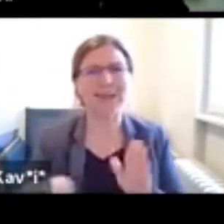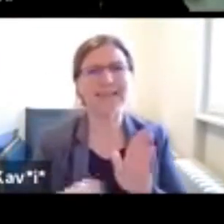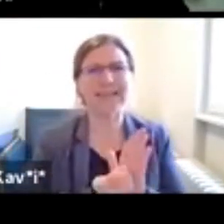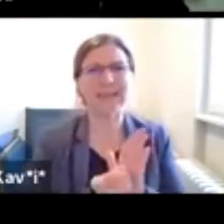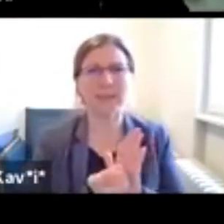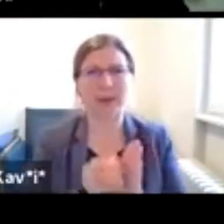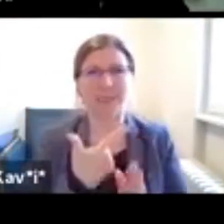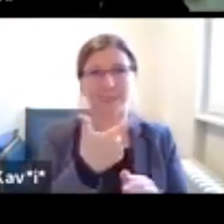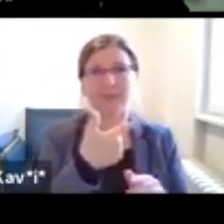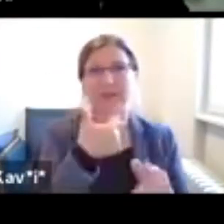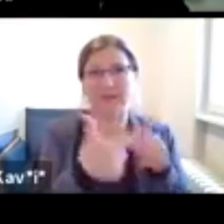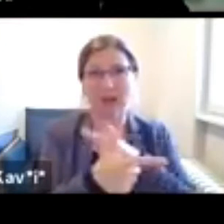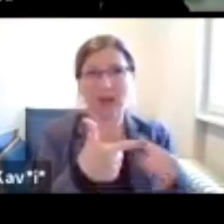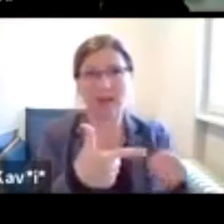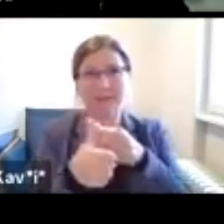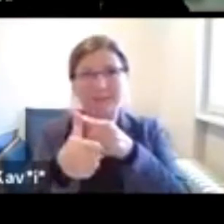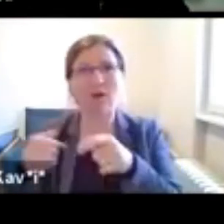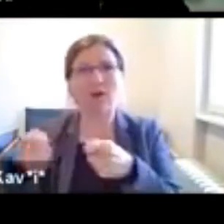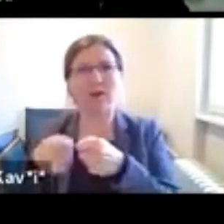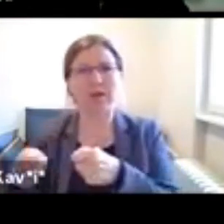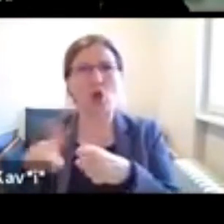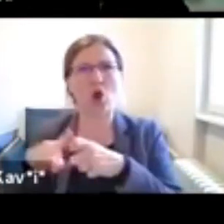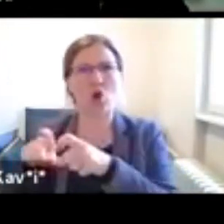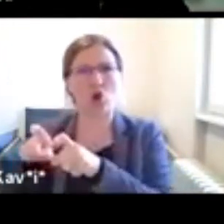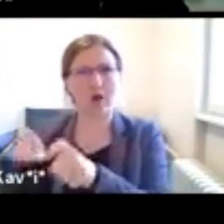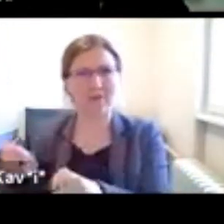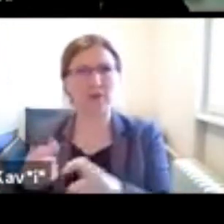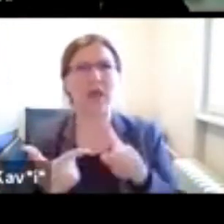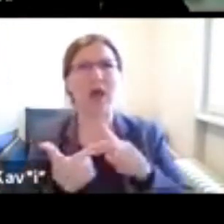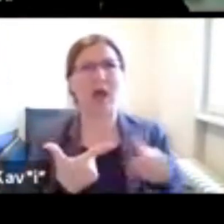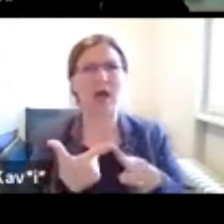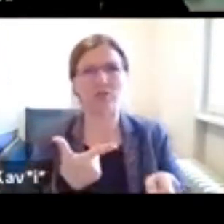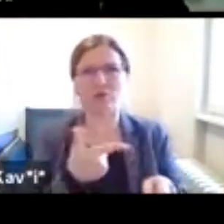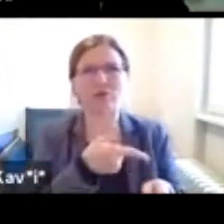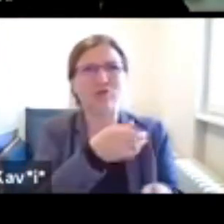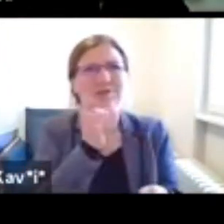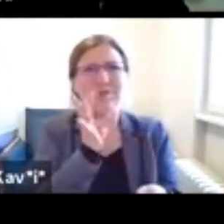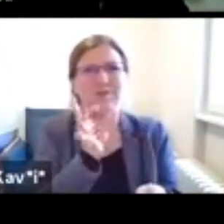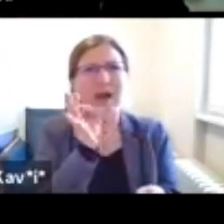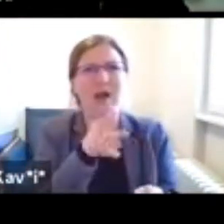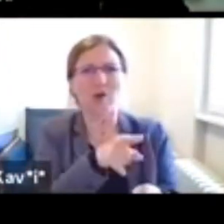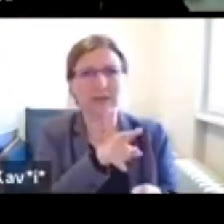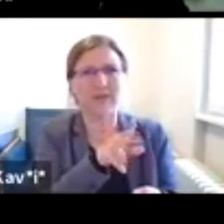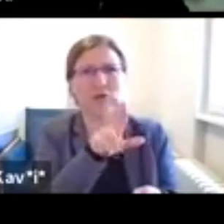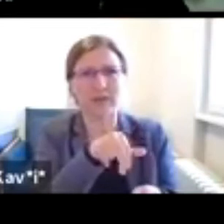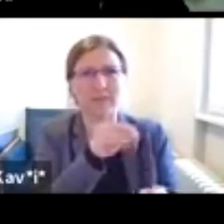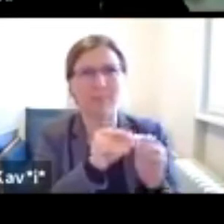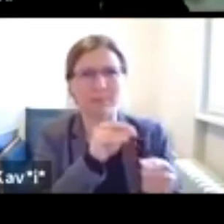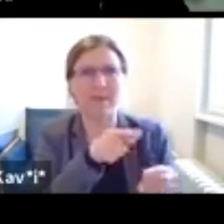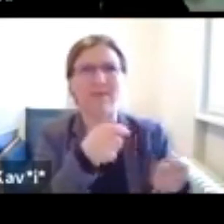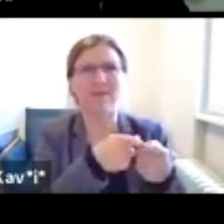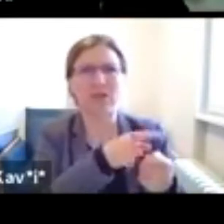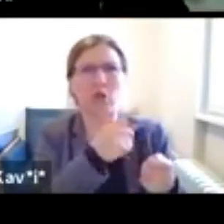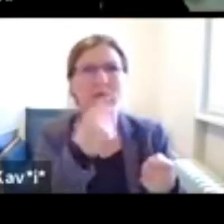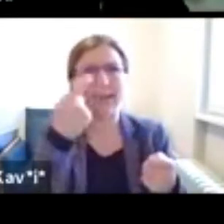pandemiju COVID-19, a druga s kojom se susreću svakodnevno, a to je ona vezana sa psihičkim oboljenjem i onda